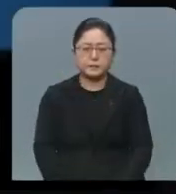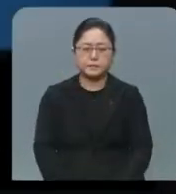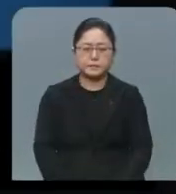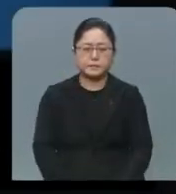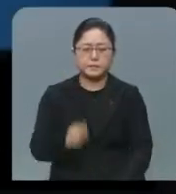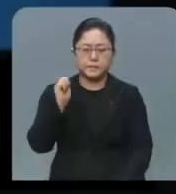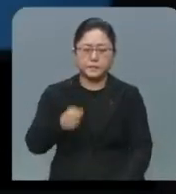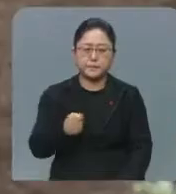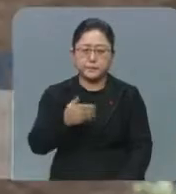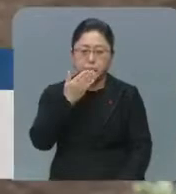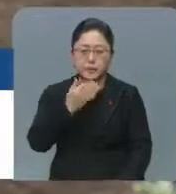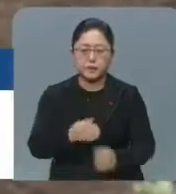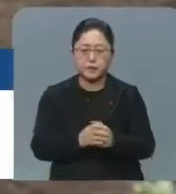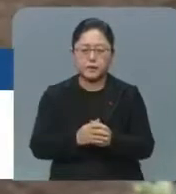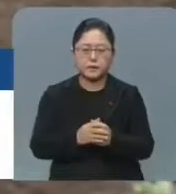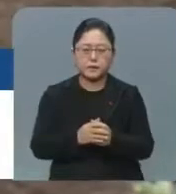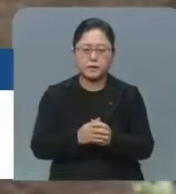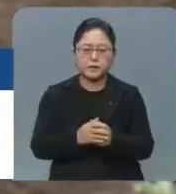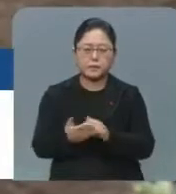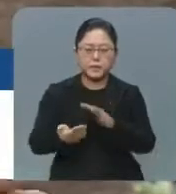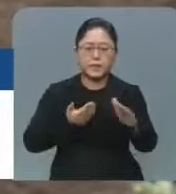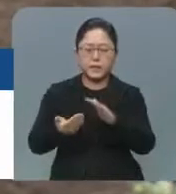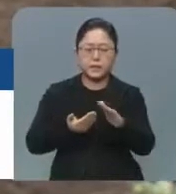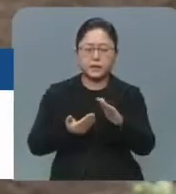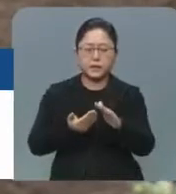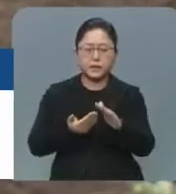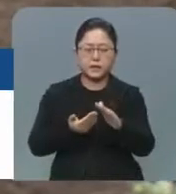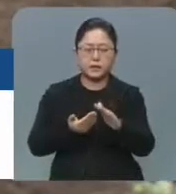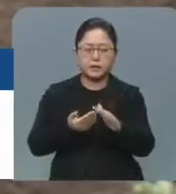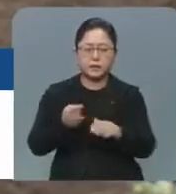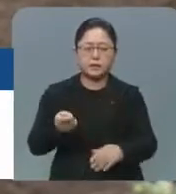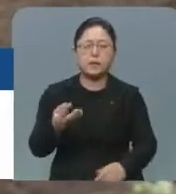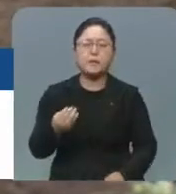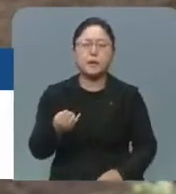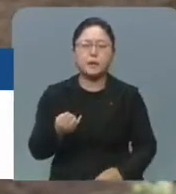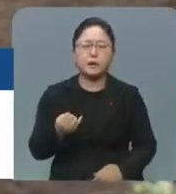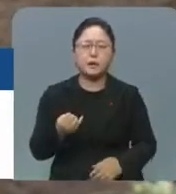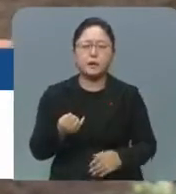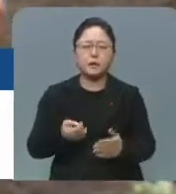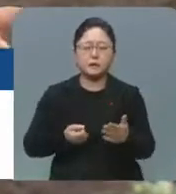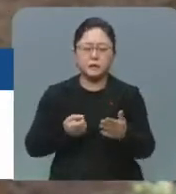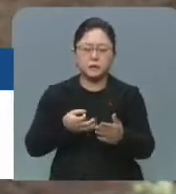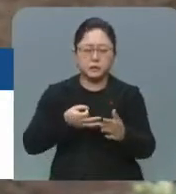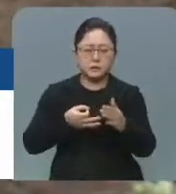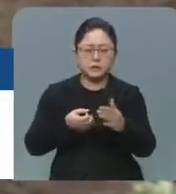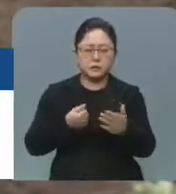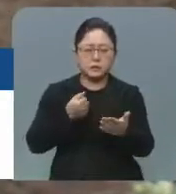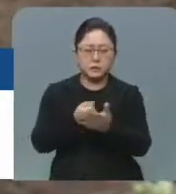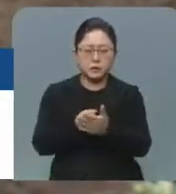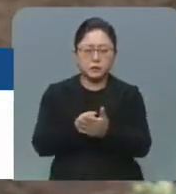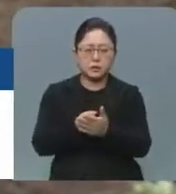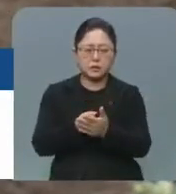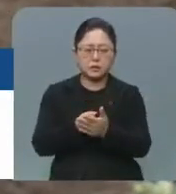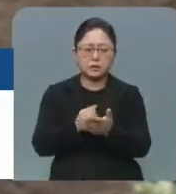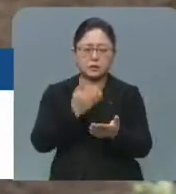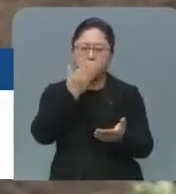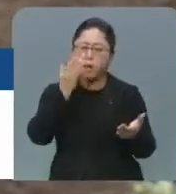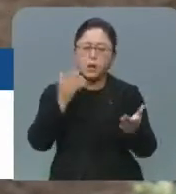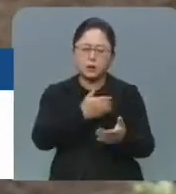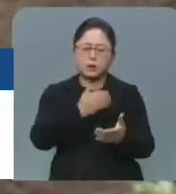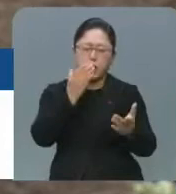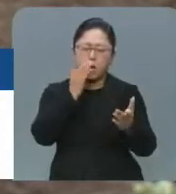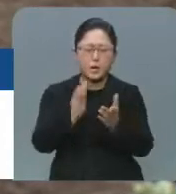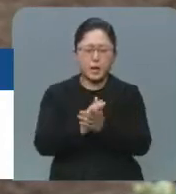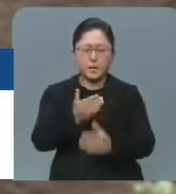낙찰! 사전에 그는 야 이거 너 얼마 찍으면 나 바로 너한테 줄게 해가지고 그는 충분히 단합이